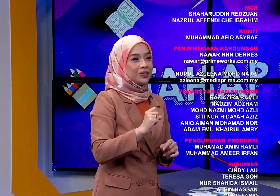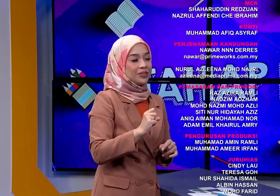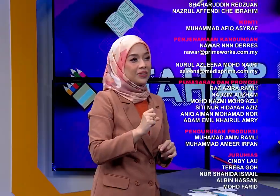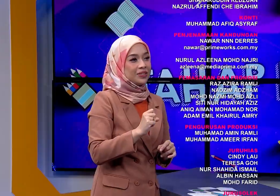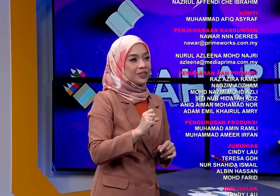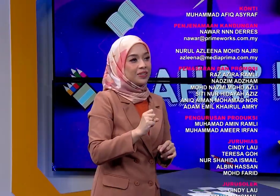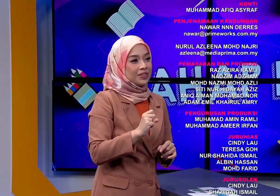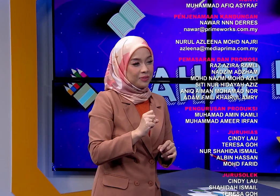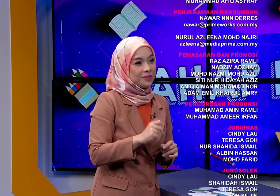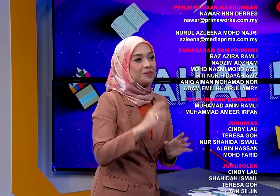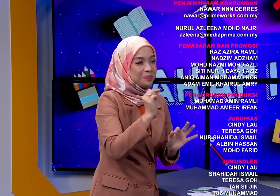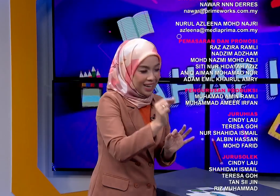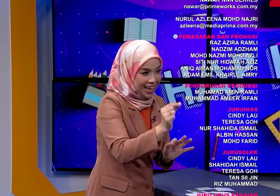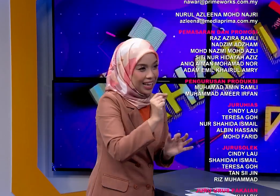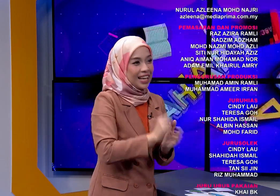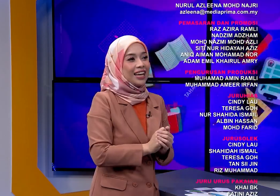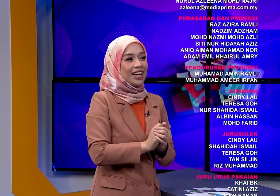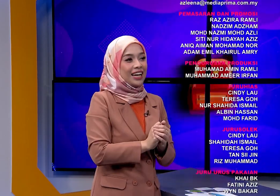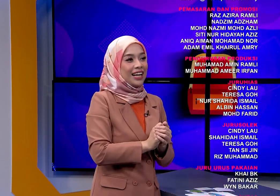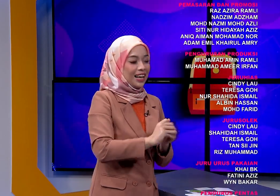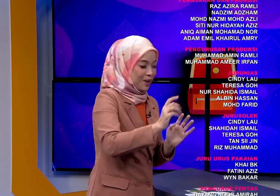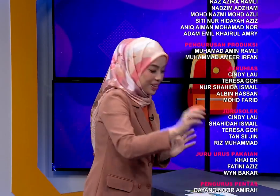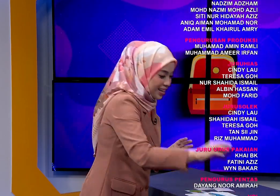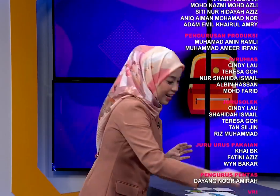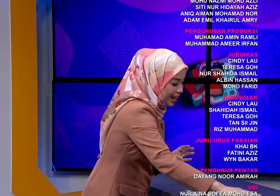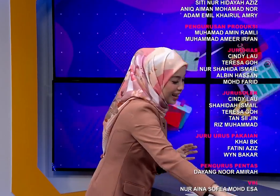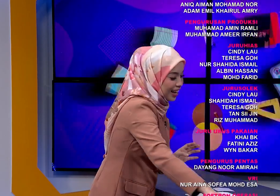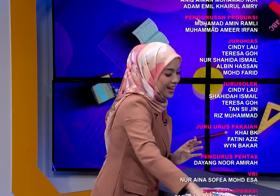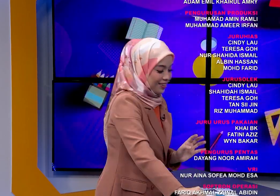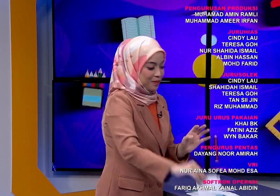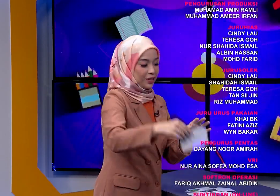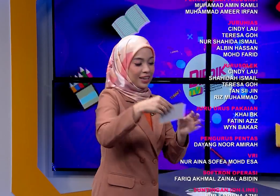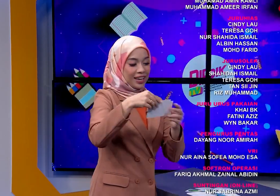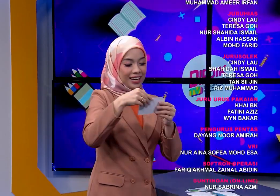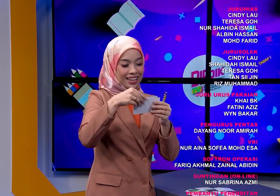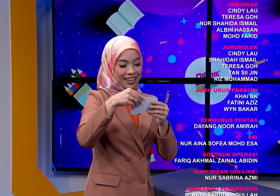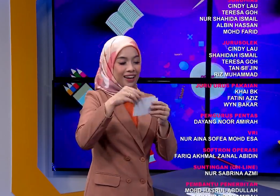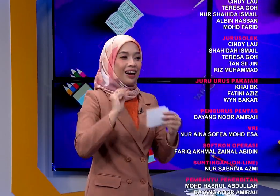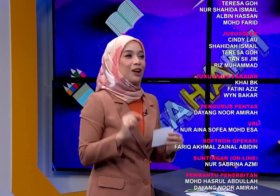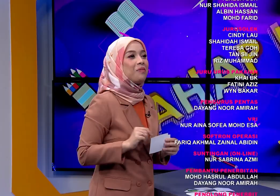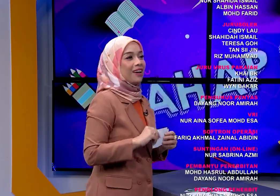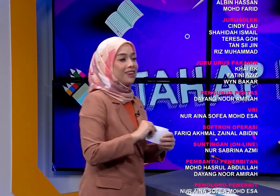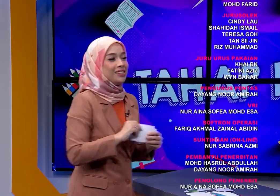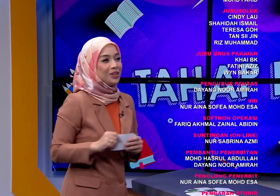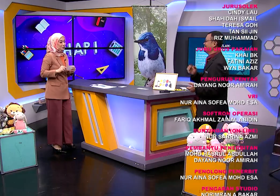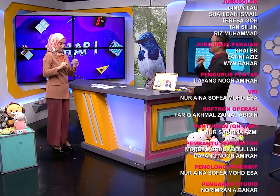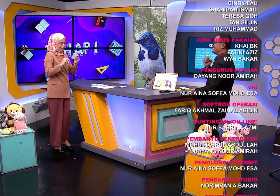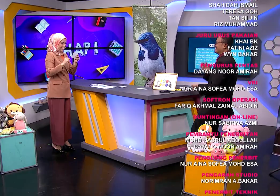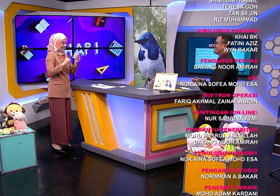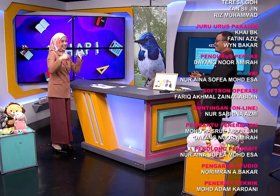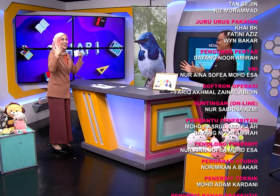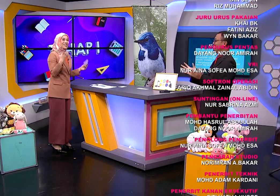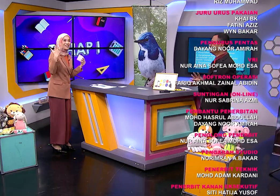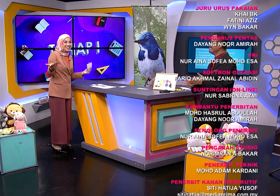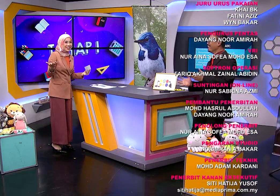cikgu. Ya, melahirkan. Melahirkan anak. Okey. Dia punya turn. Dia punya. Alamak ya ni,